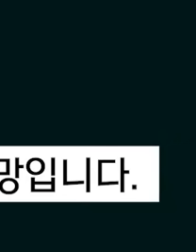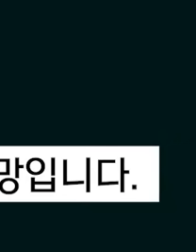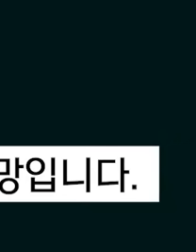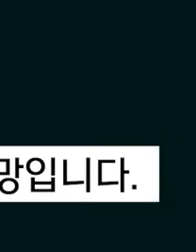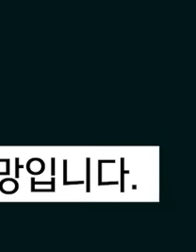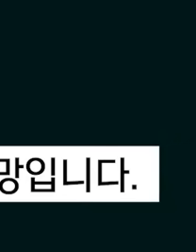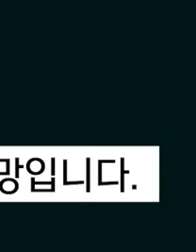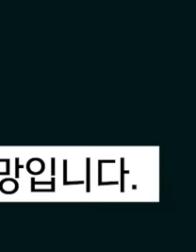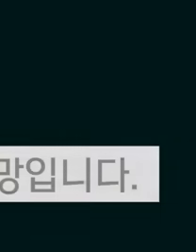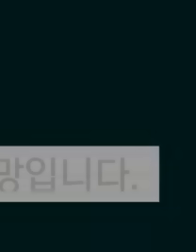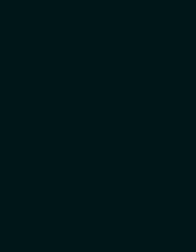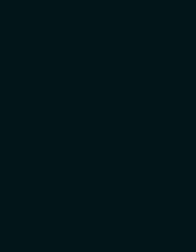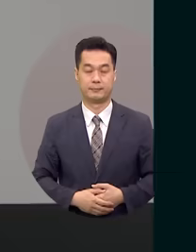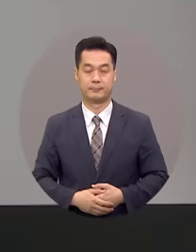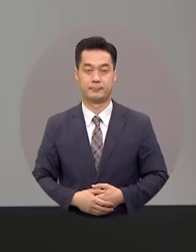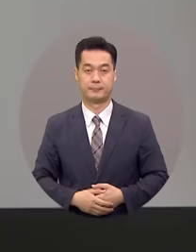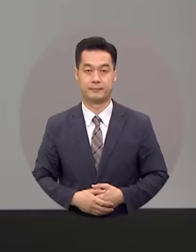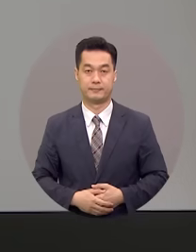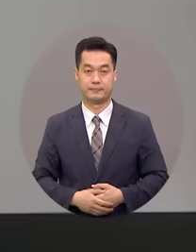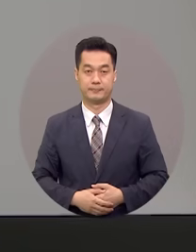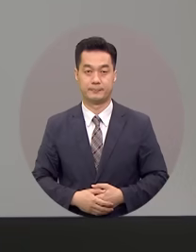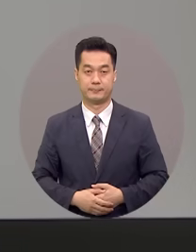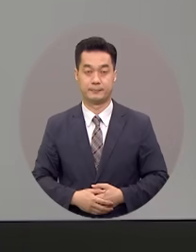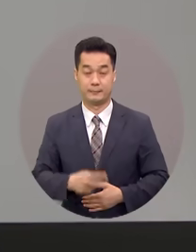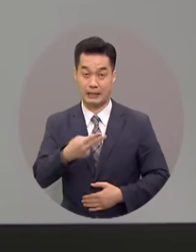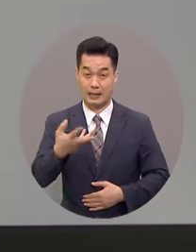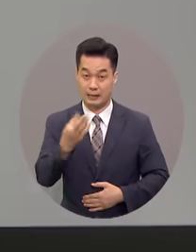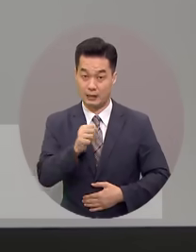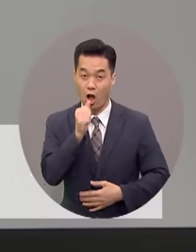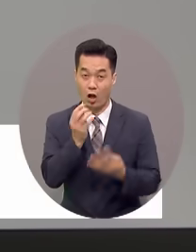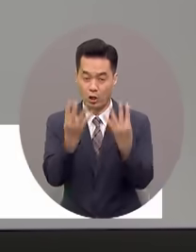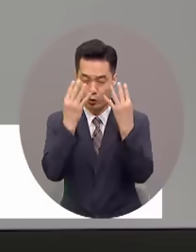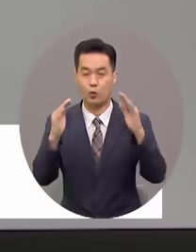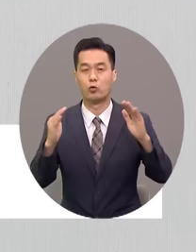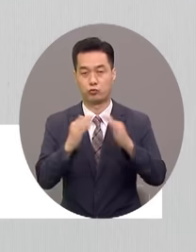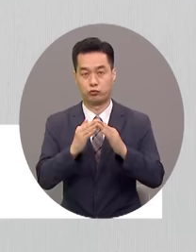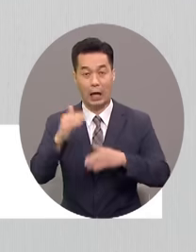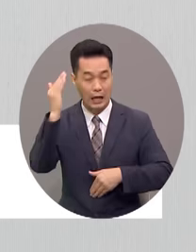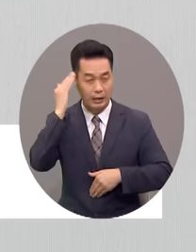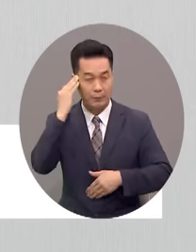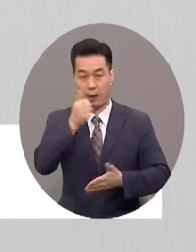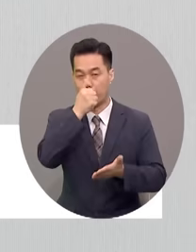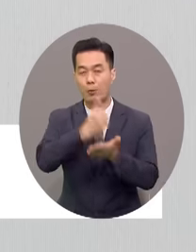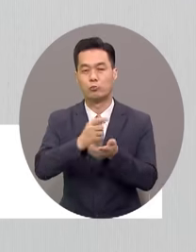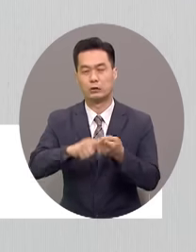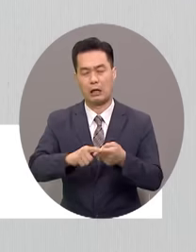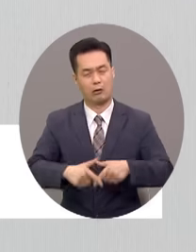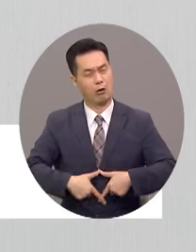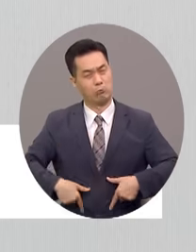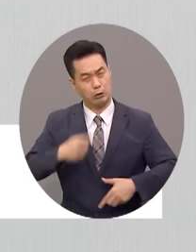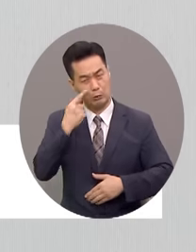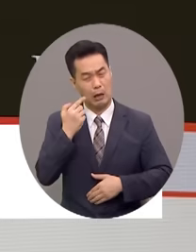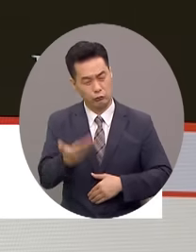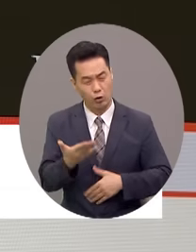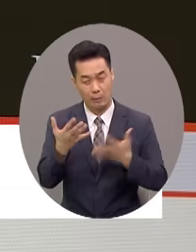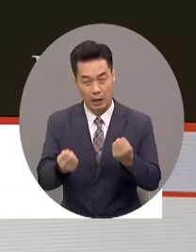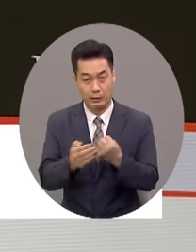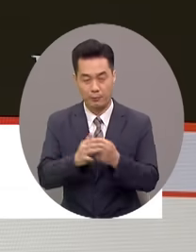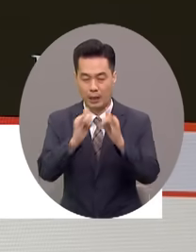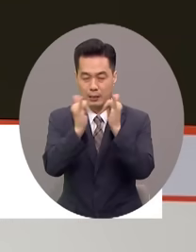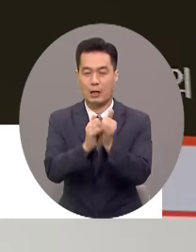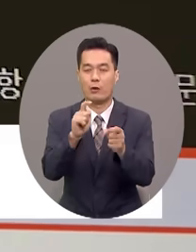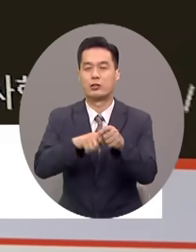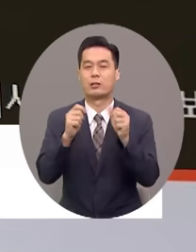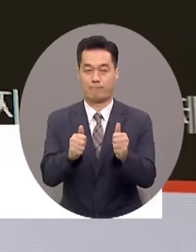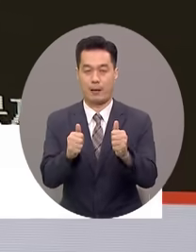제재에도불구하고'숨바꼭질'을계속하며사이트를운영하려는그들의의도로인해당분간지속될것으로예상됩니다.' 디지털감옥'은 한국이 범죄에